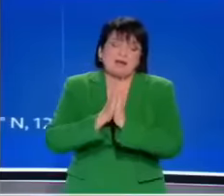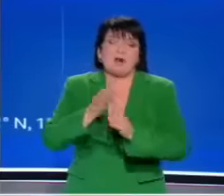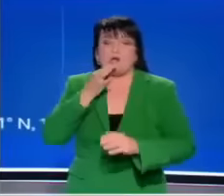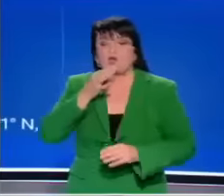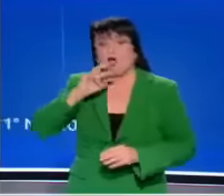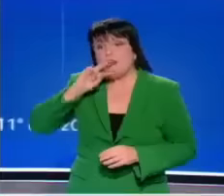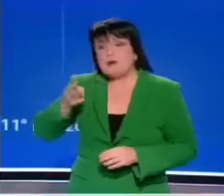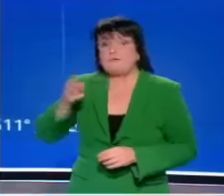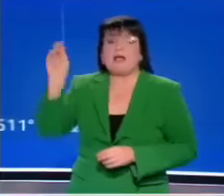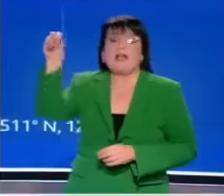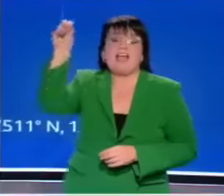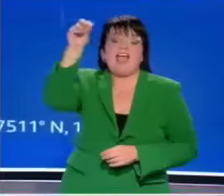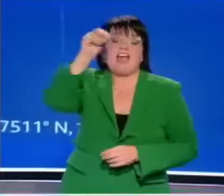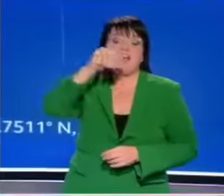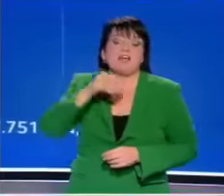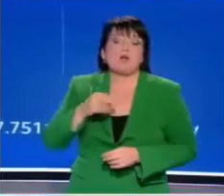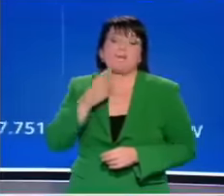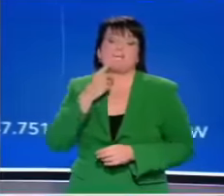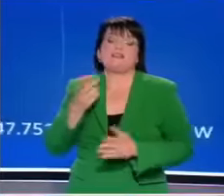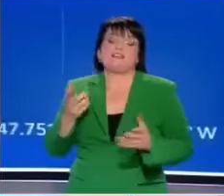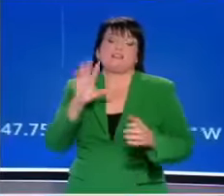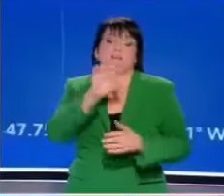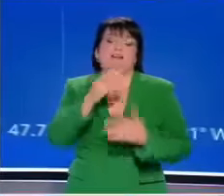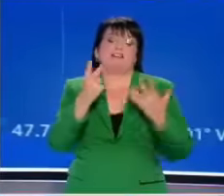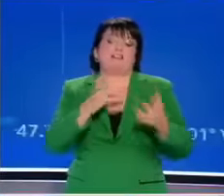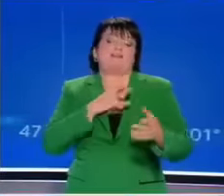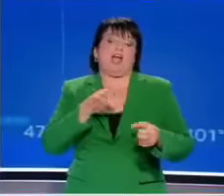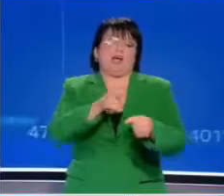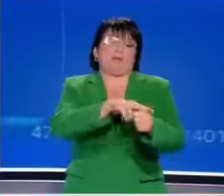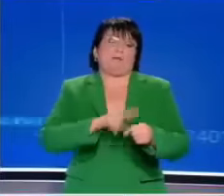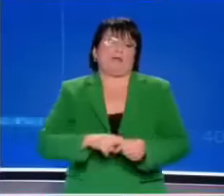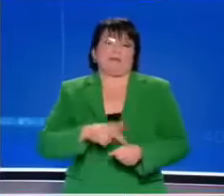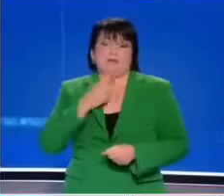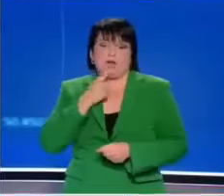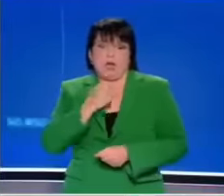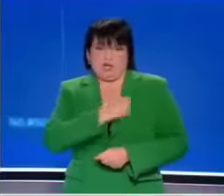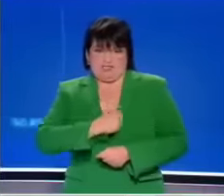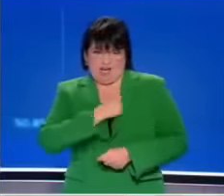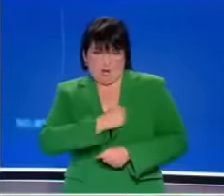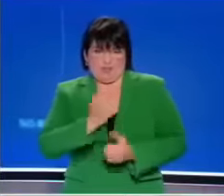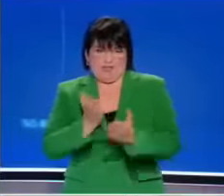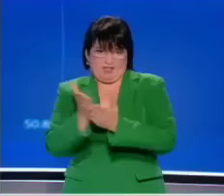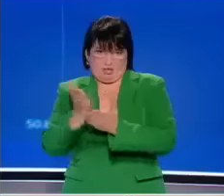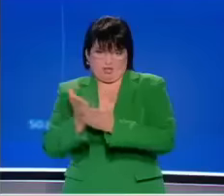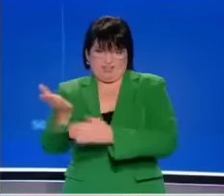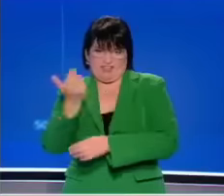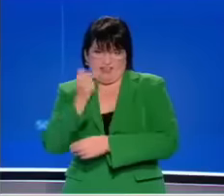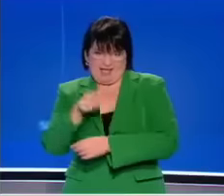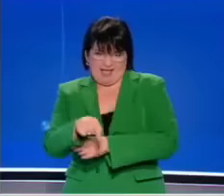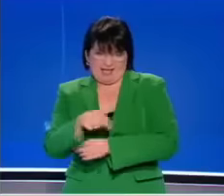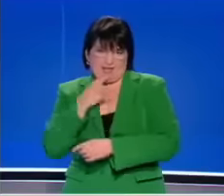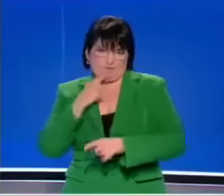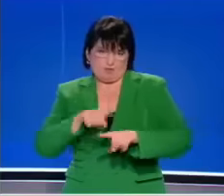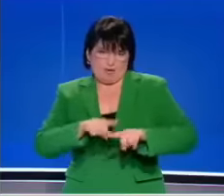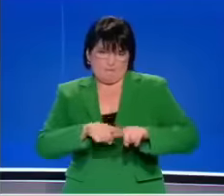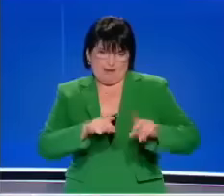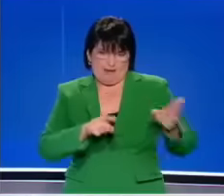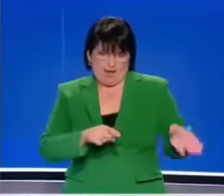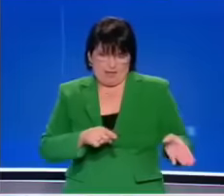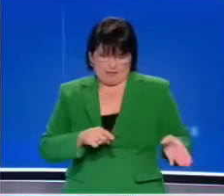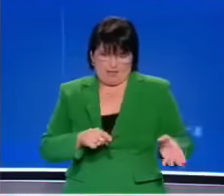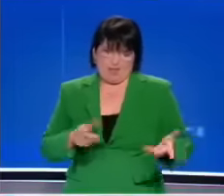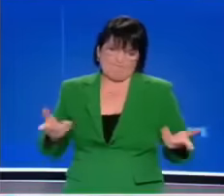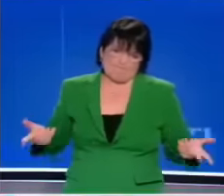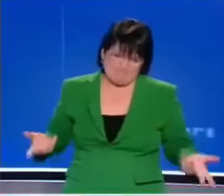λέτε και ότι εργαλειοποιηση ζω του επειδή δεν υπάρχει δικαιοσύνη στην ελλάδα για το θέμα για το